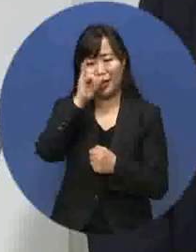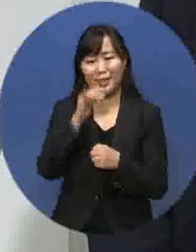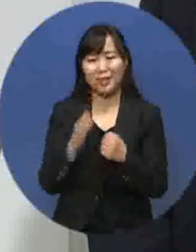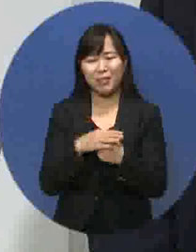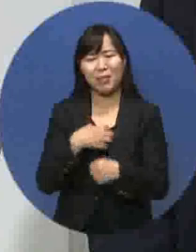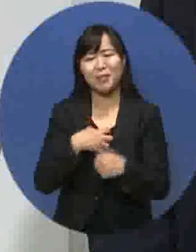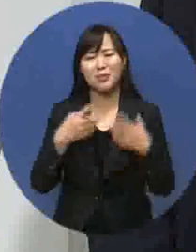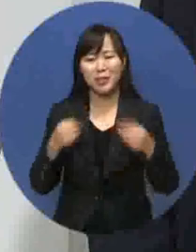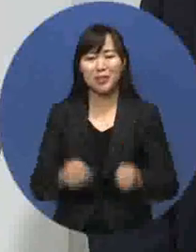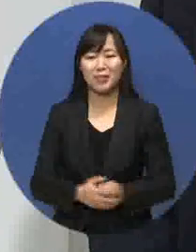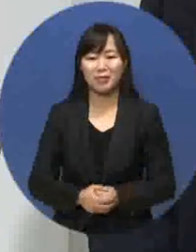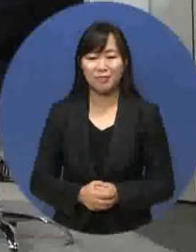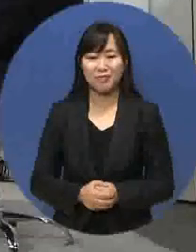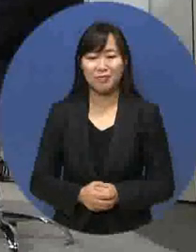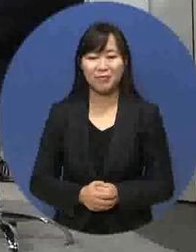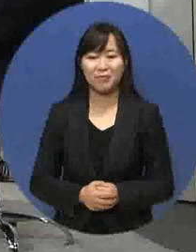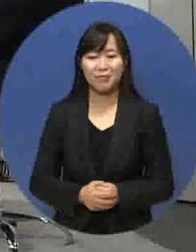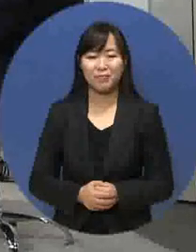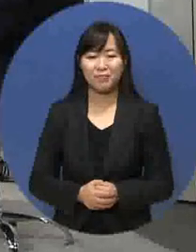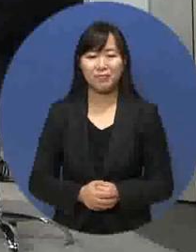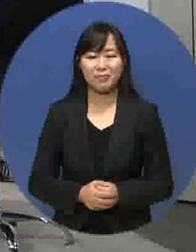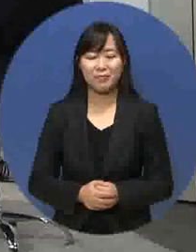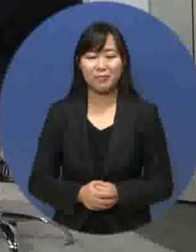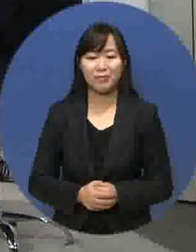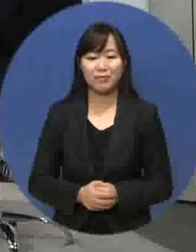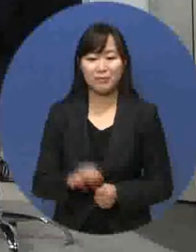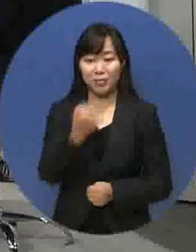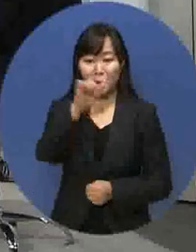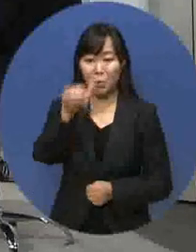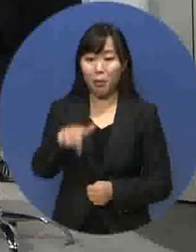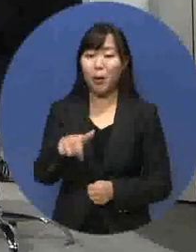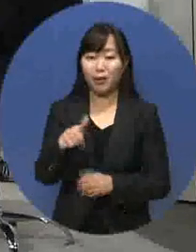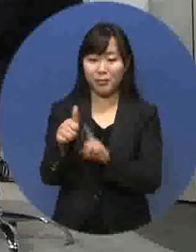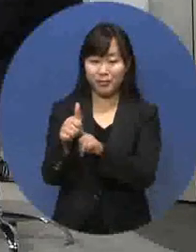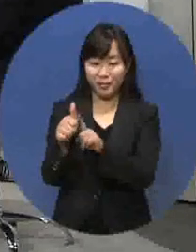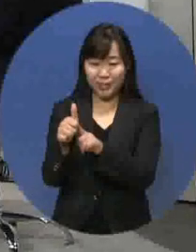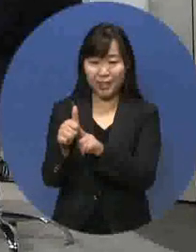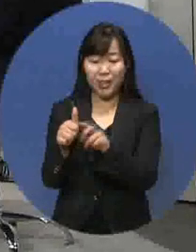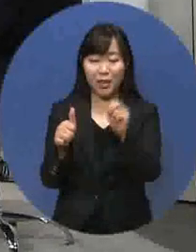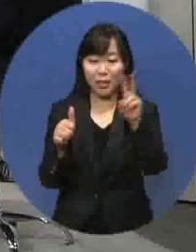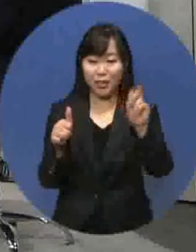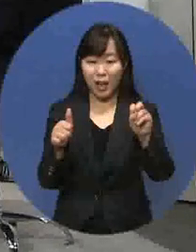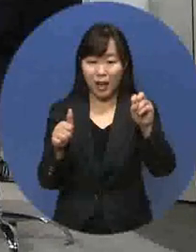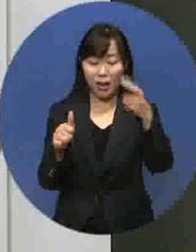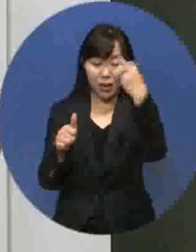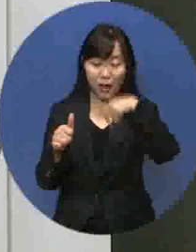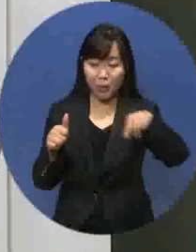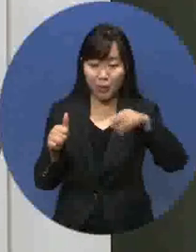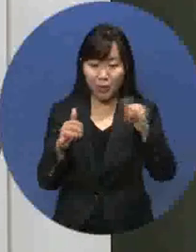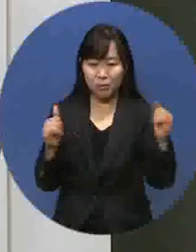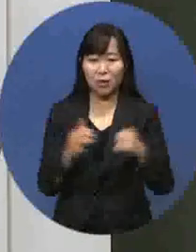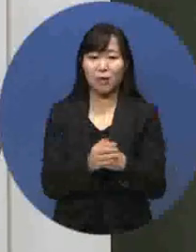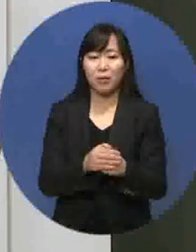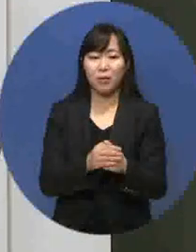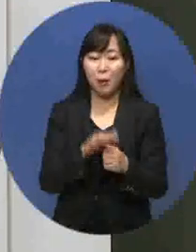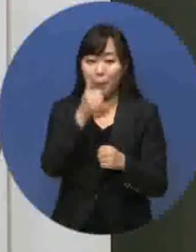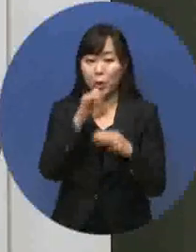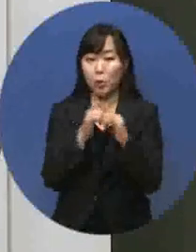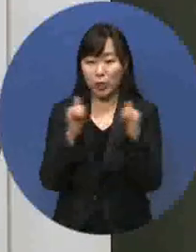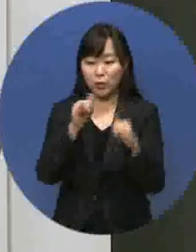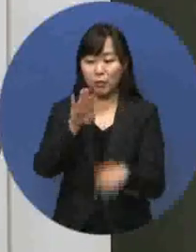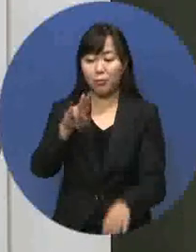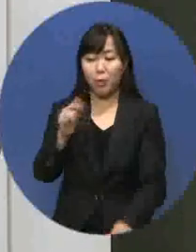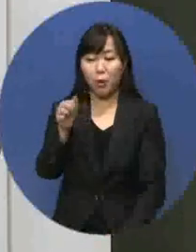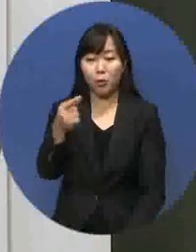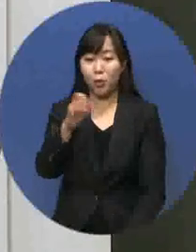그래가지고 걱정이 많이 되죠. 아, 그래요? 예. 그, 곽도원 씨와 양우석 감독은 변호인이라는